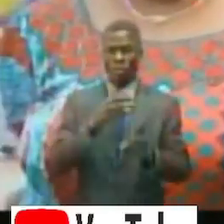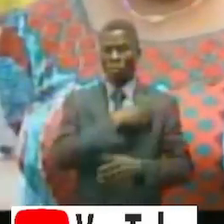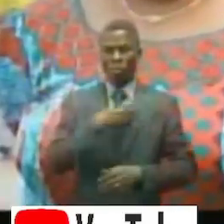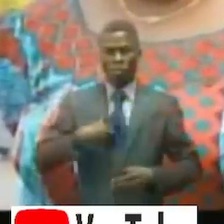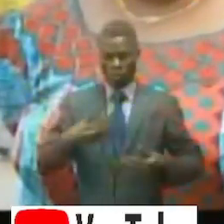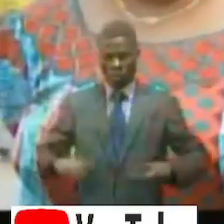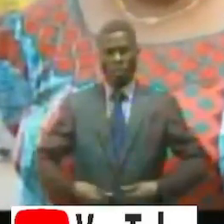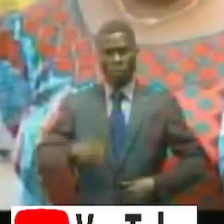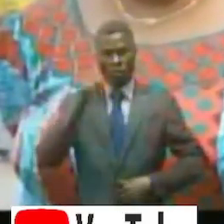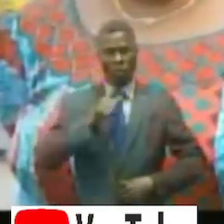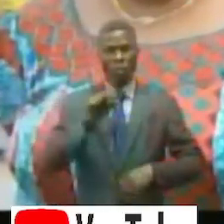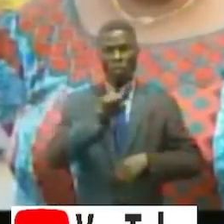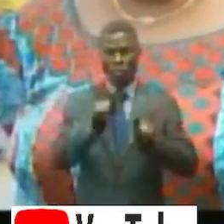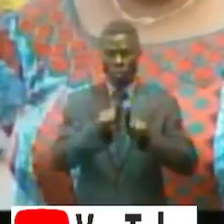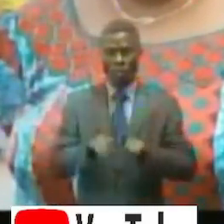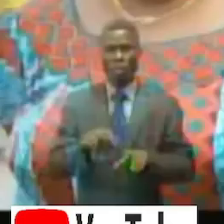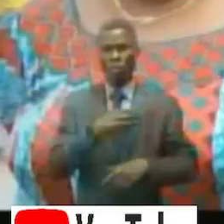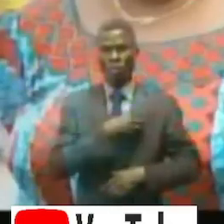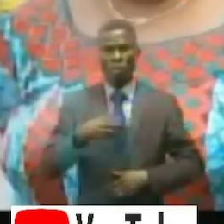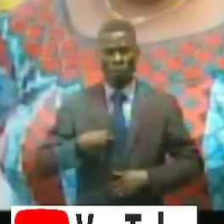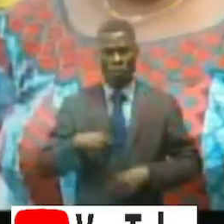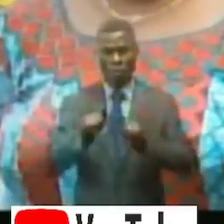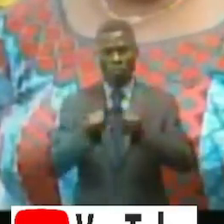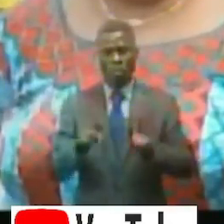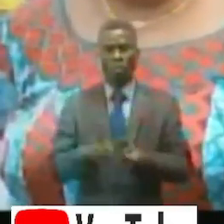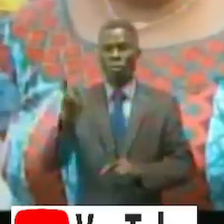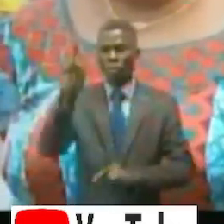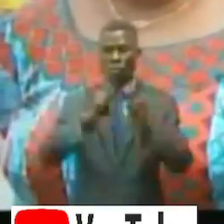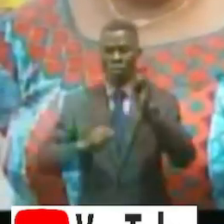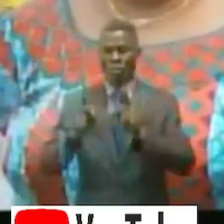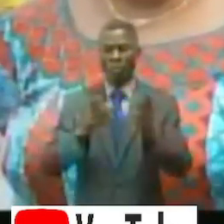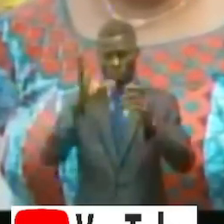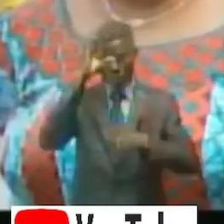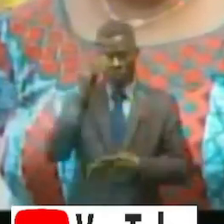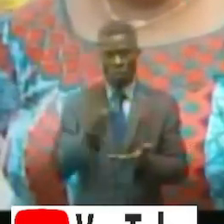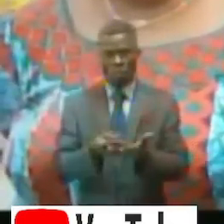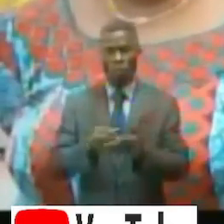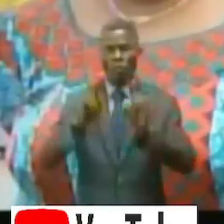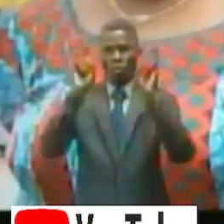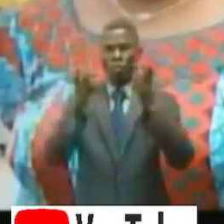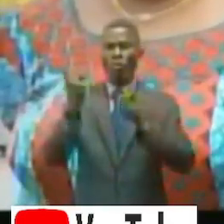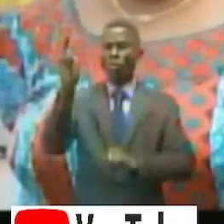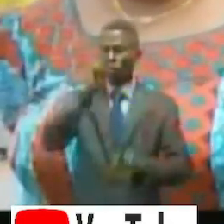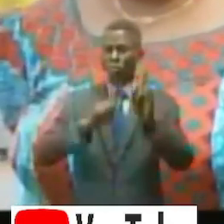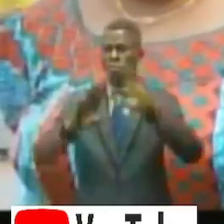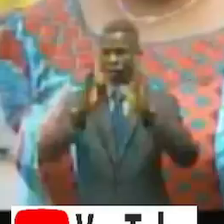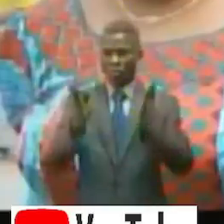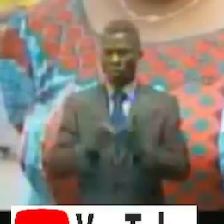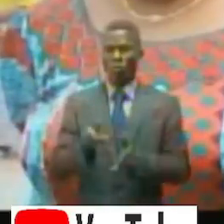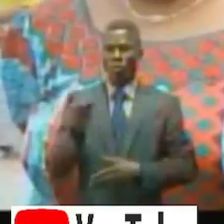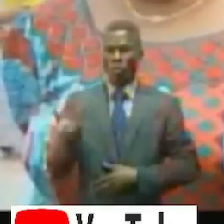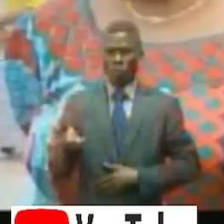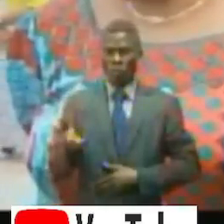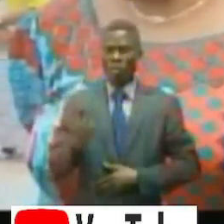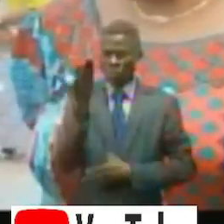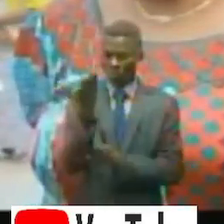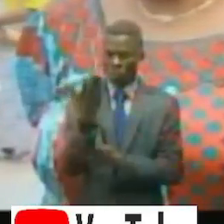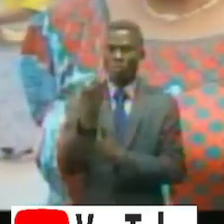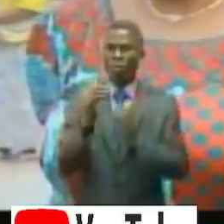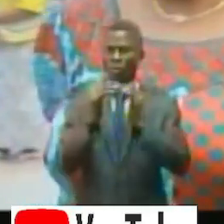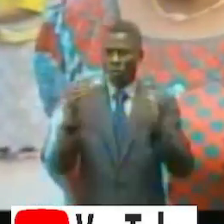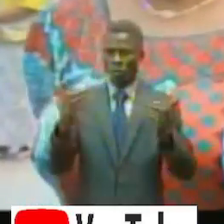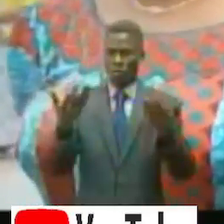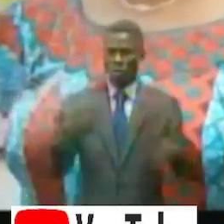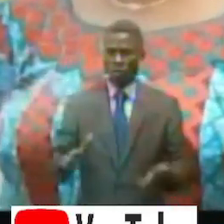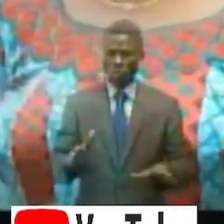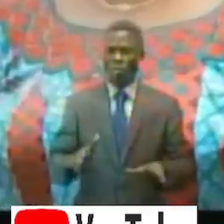filles et les mamans et même les citoyens. Donc la vie de la population iturienne, il y a de cela 20 ans, est dans la